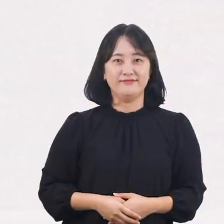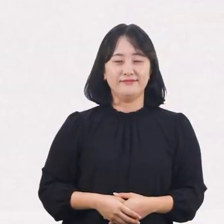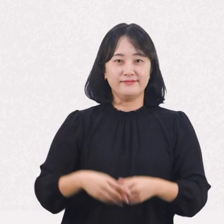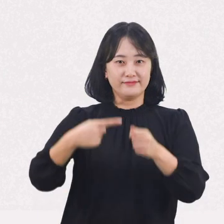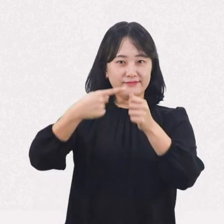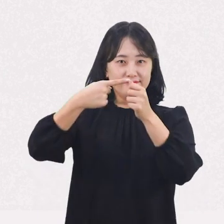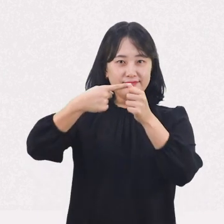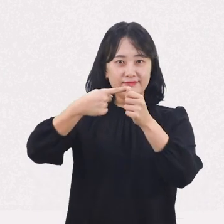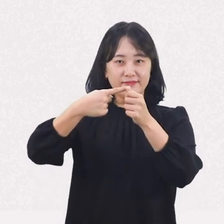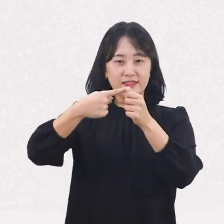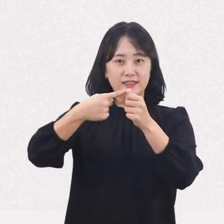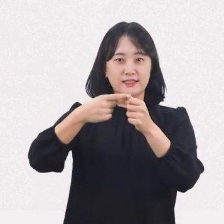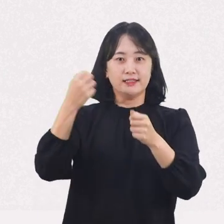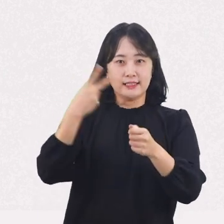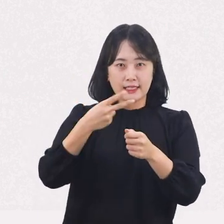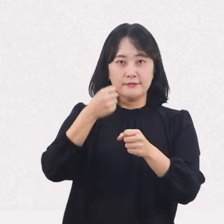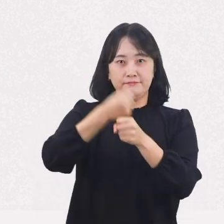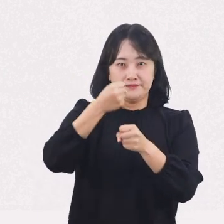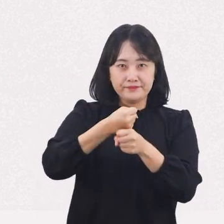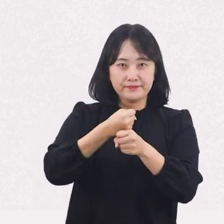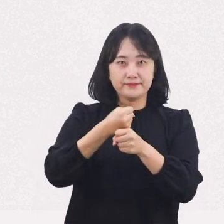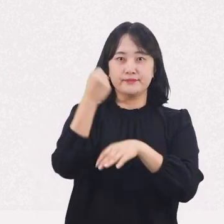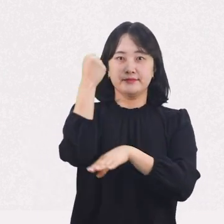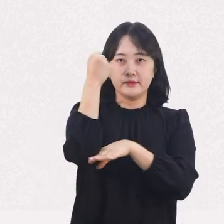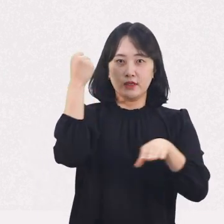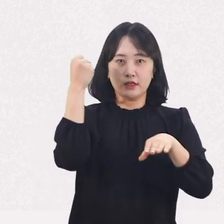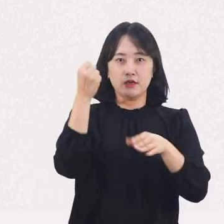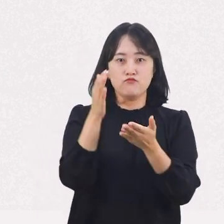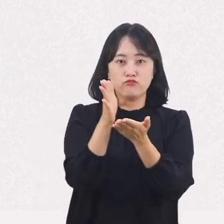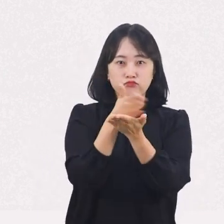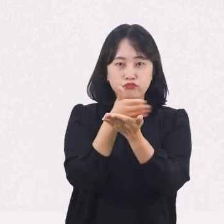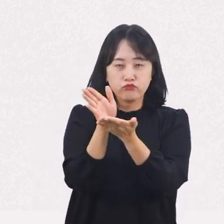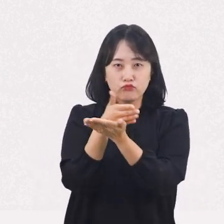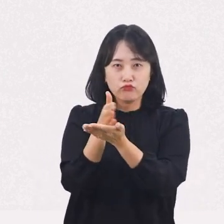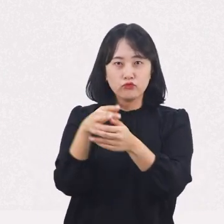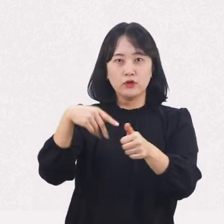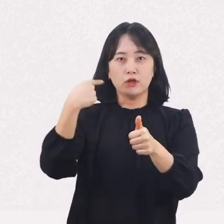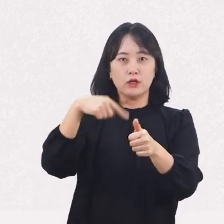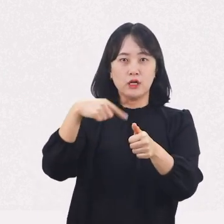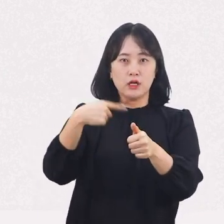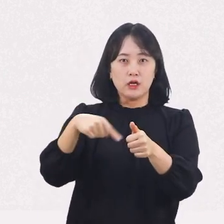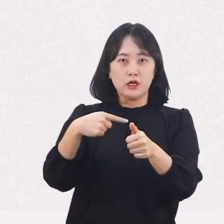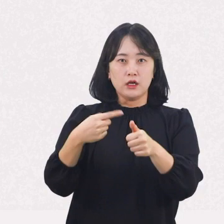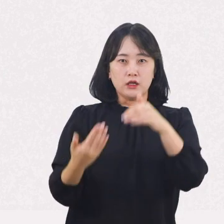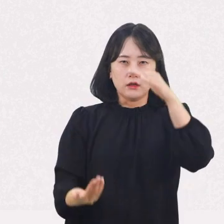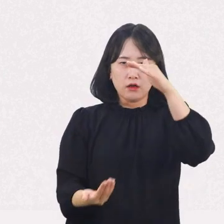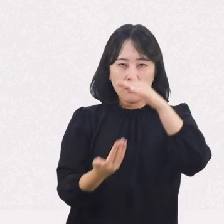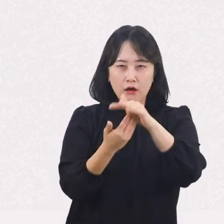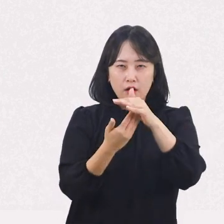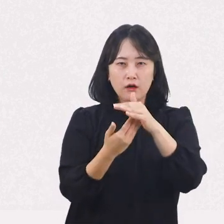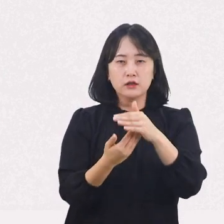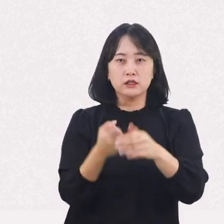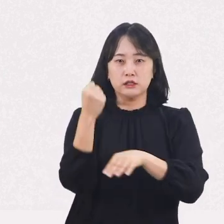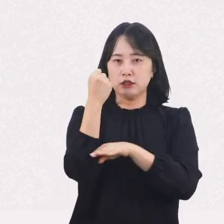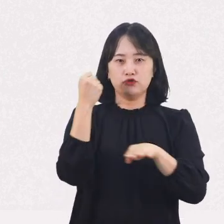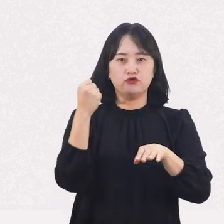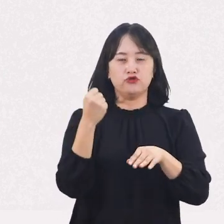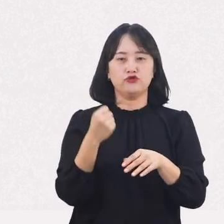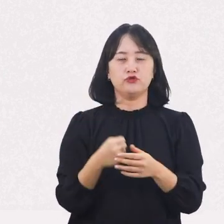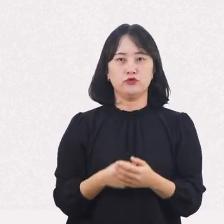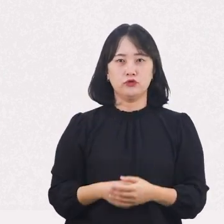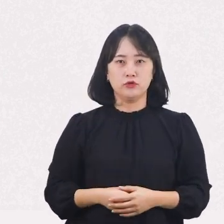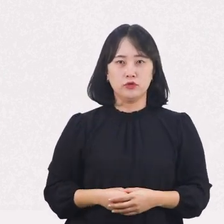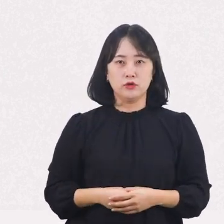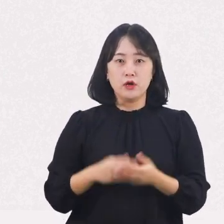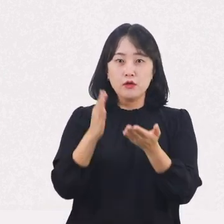첫 번째로 재구성할 과목의 성취 기준을 분류하여 가르칠 성취 기준을 선별해야 합니다. 성취